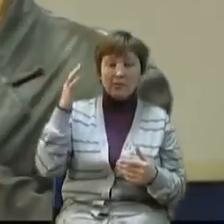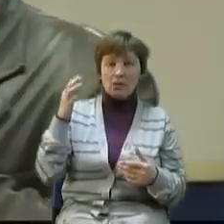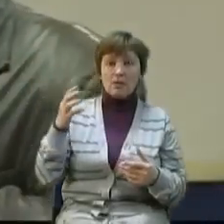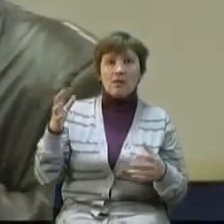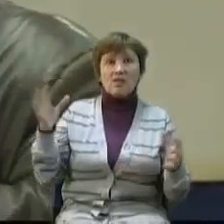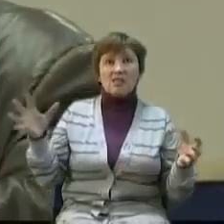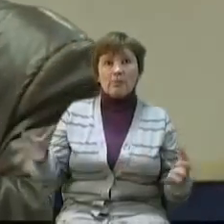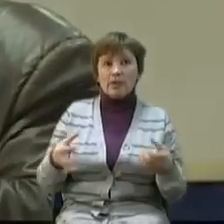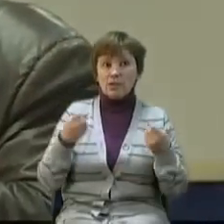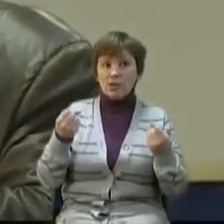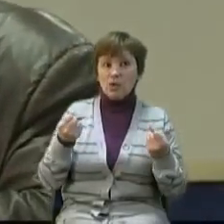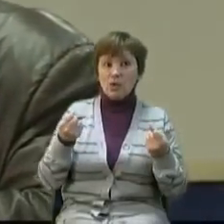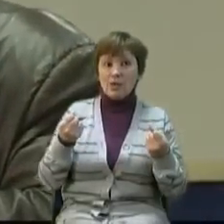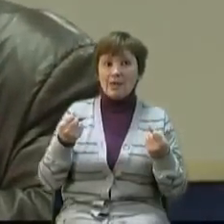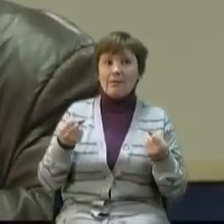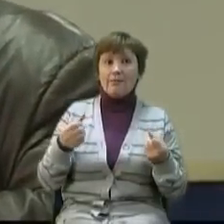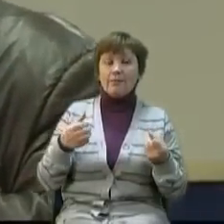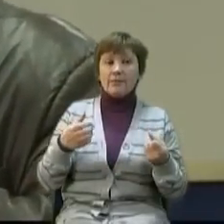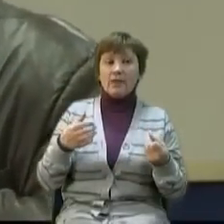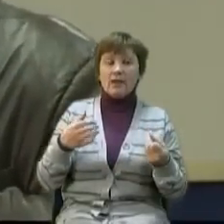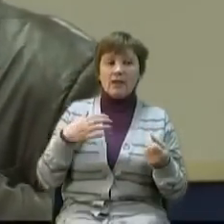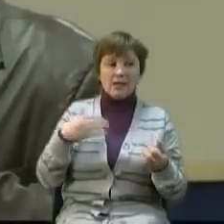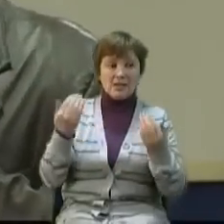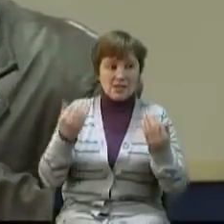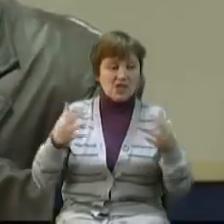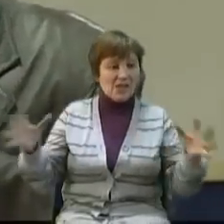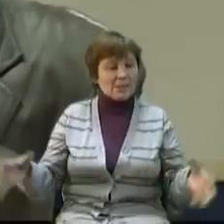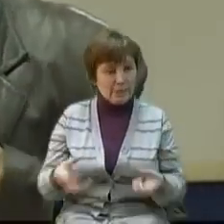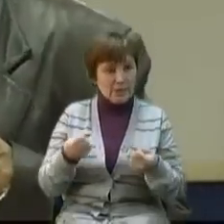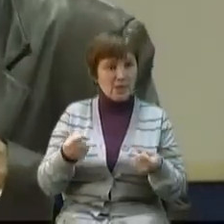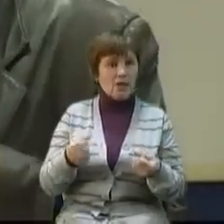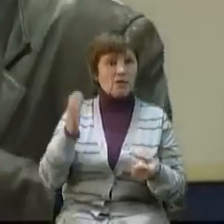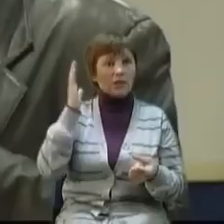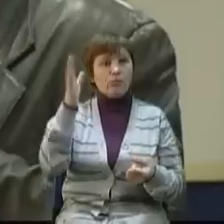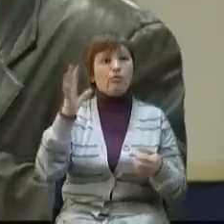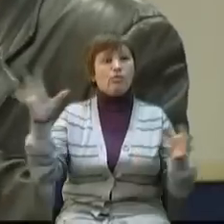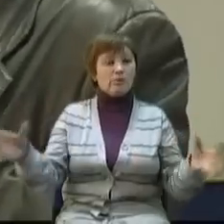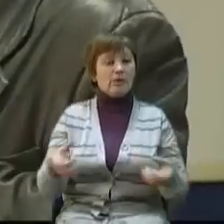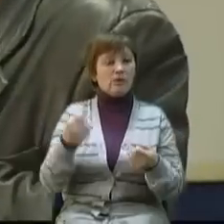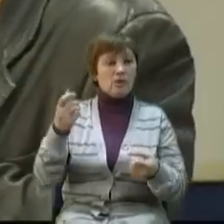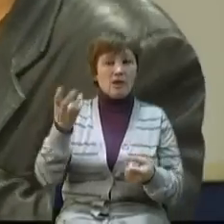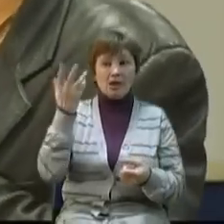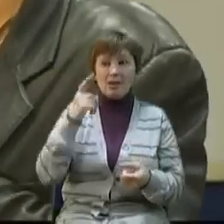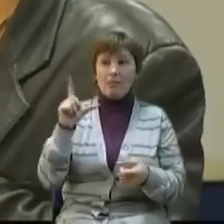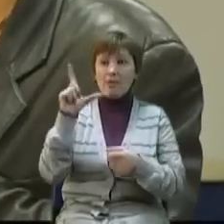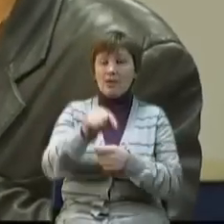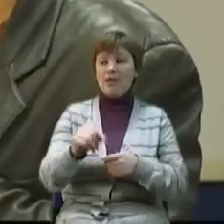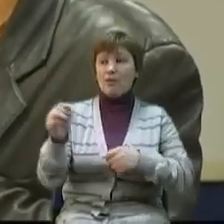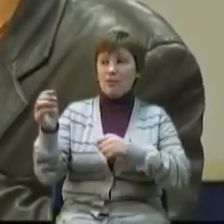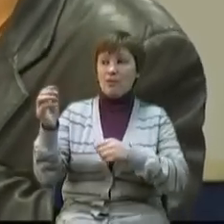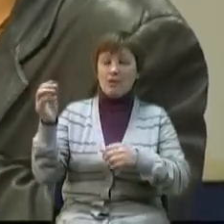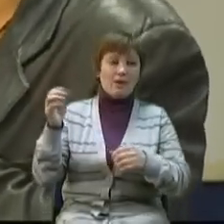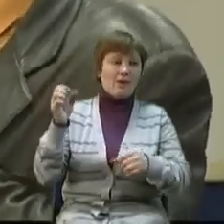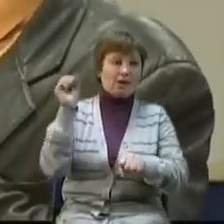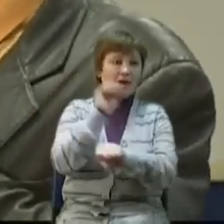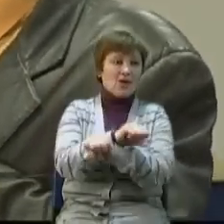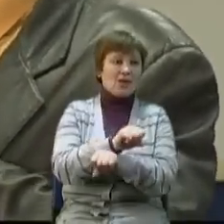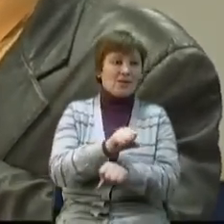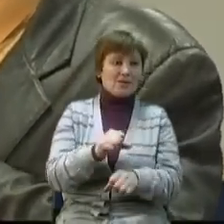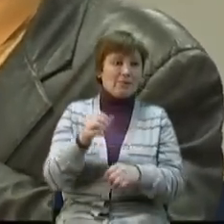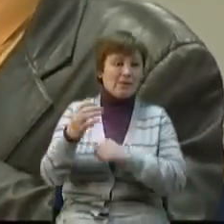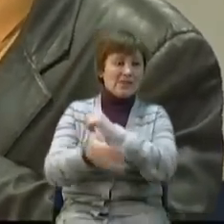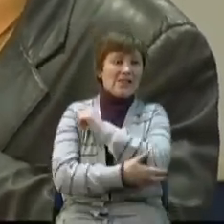спасаюсь, и буду спасен, когда доеду до конечной остановки. Все как бы очень просто.